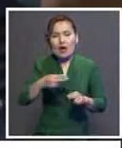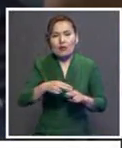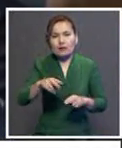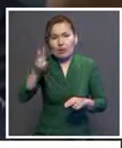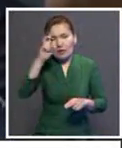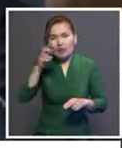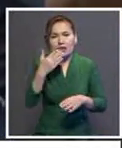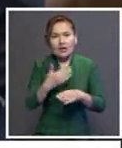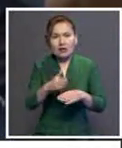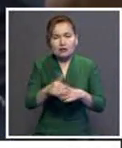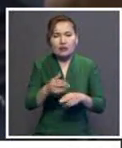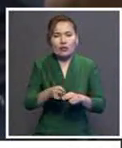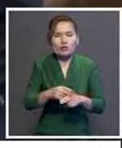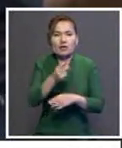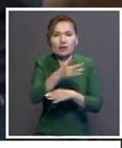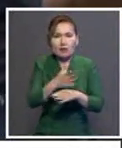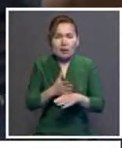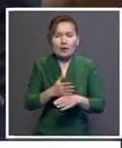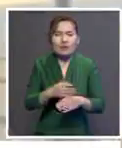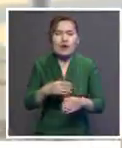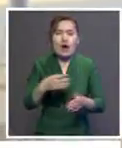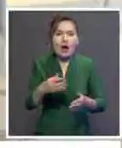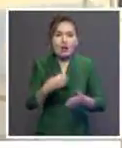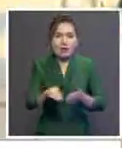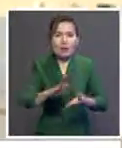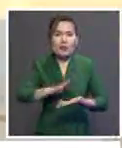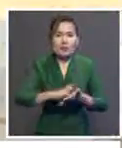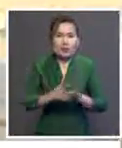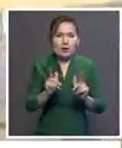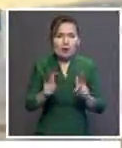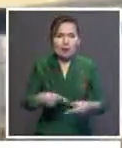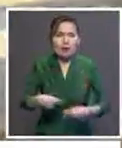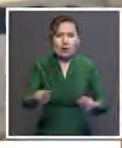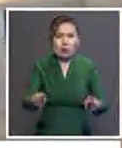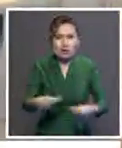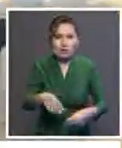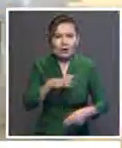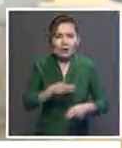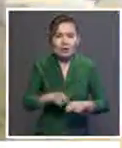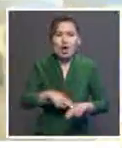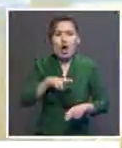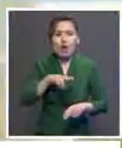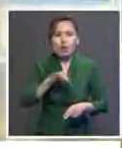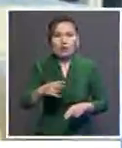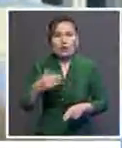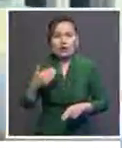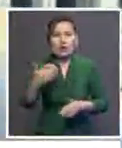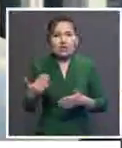Қазір Анкарада жоғары деңгейдегі серіктестік кеңесінің отырысы екі ел басшыларының жетекшілігімен өтіп жатыр. Бұл